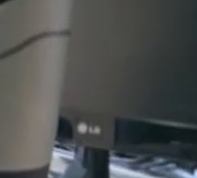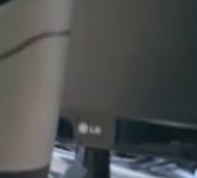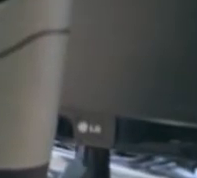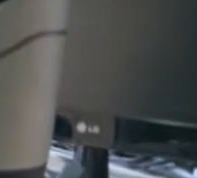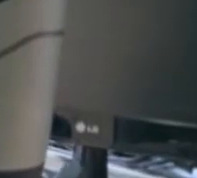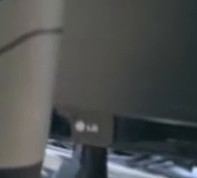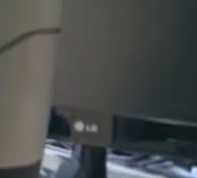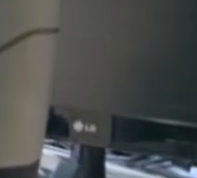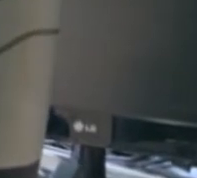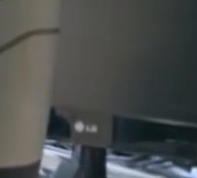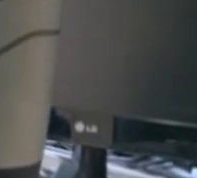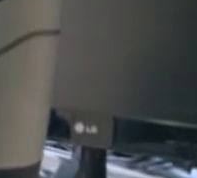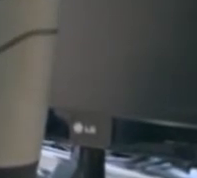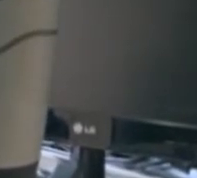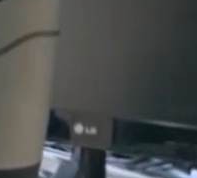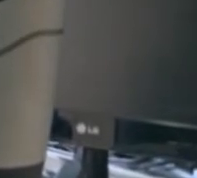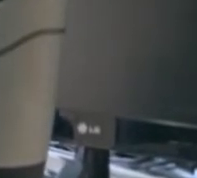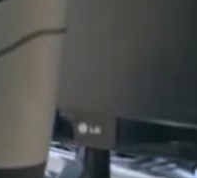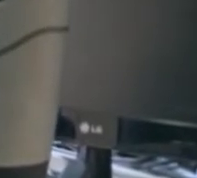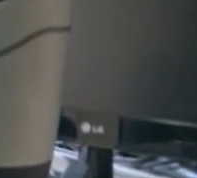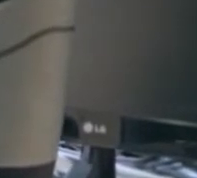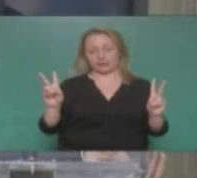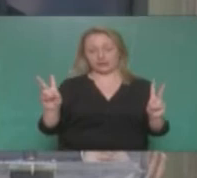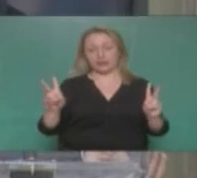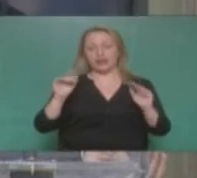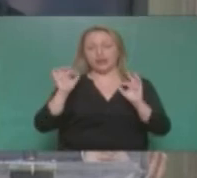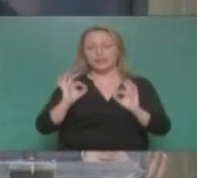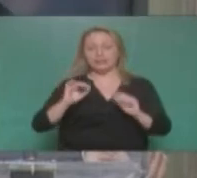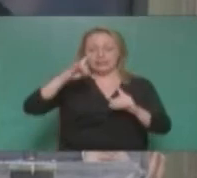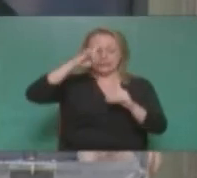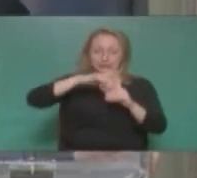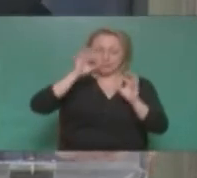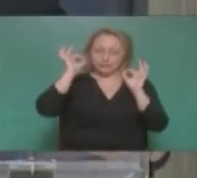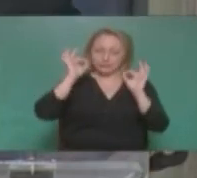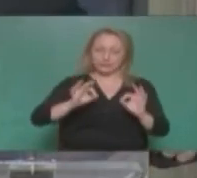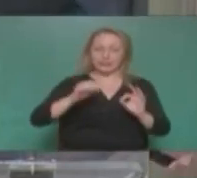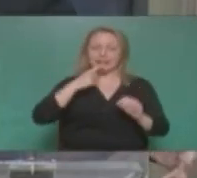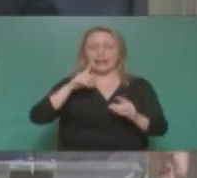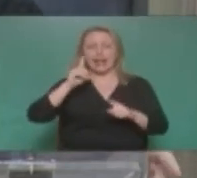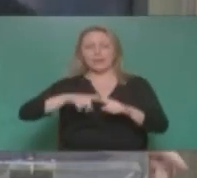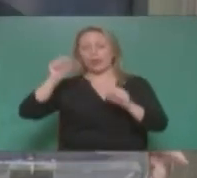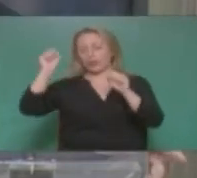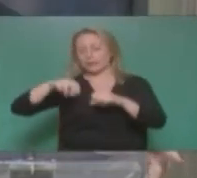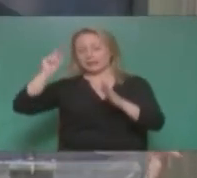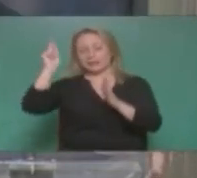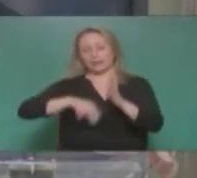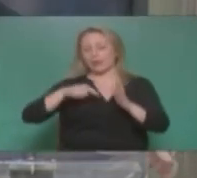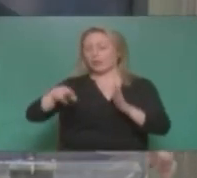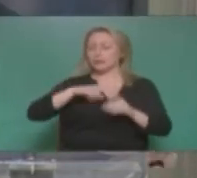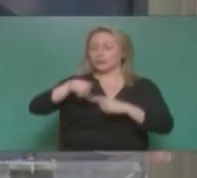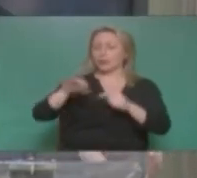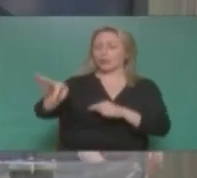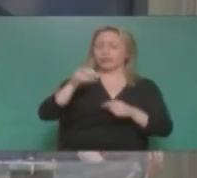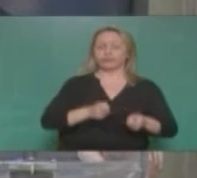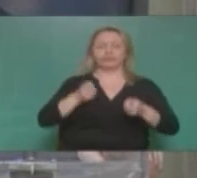με πολύ ωραίο πλέον ζωντανό πρόγραμμα καθημερινά, με όλους τους τύπους και όχι με ένα απλό συμφωνητικό και απευθείας ανάθεση, όπως